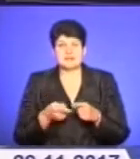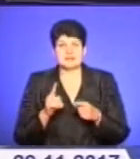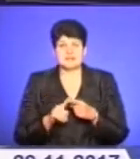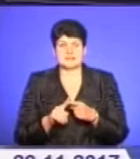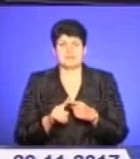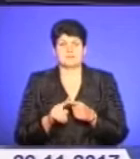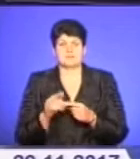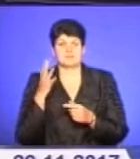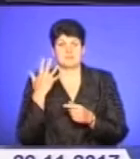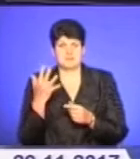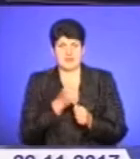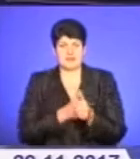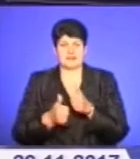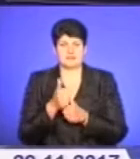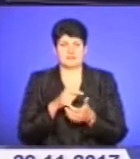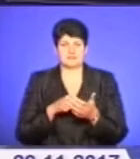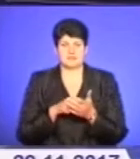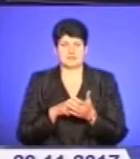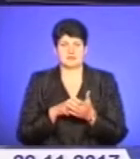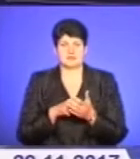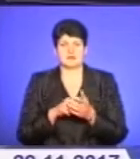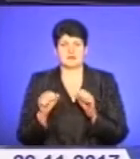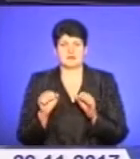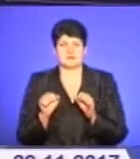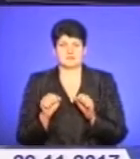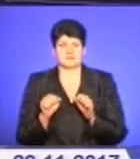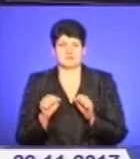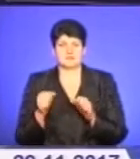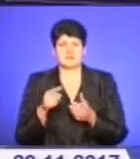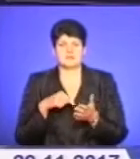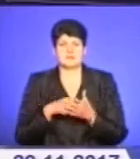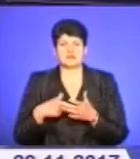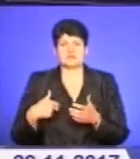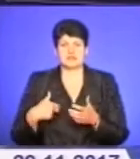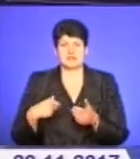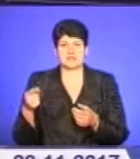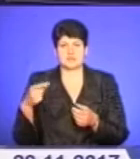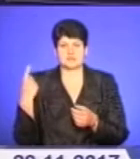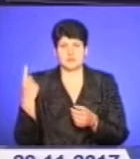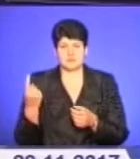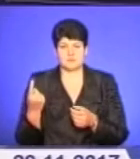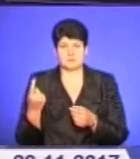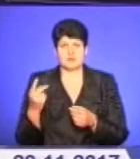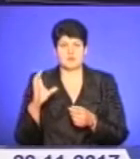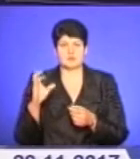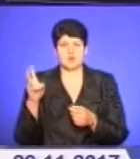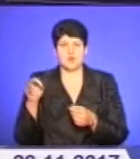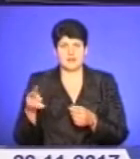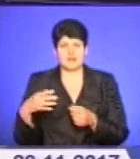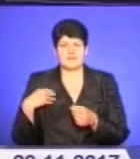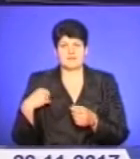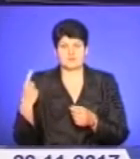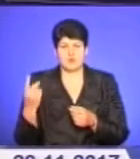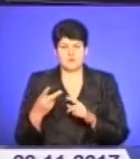лідерів міст, влада яких найбільш відкрита для громадськості, виглядає так. Місто Заліщики, Тернопільська область, місто Сколе, Львівська